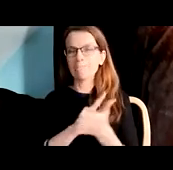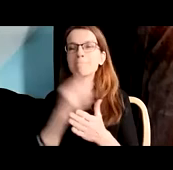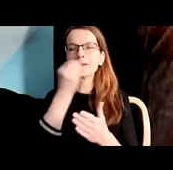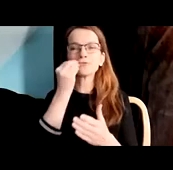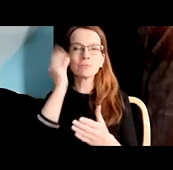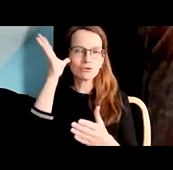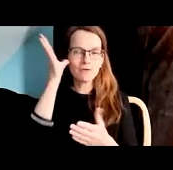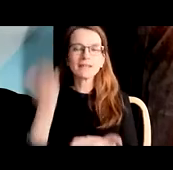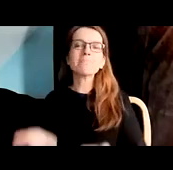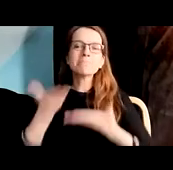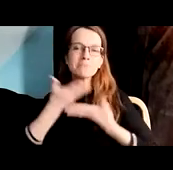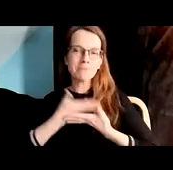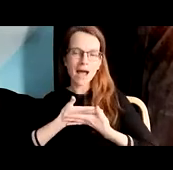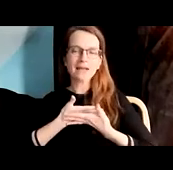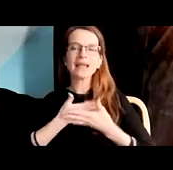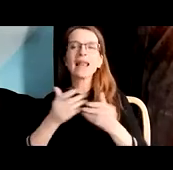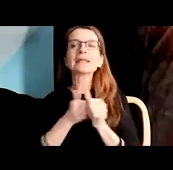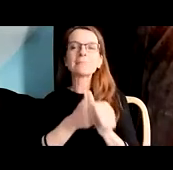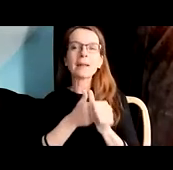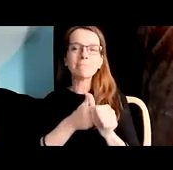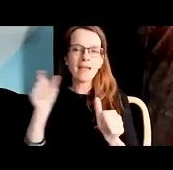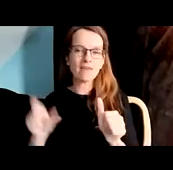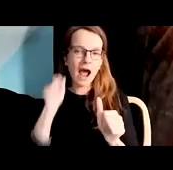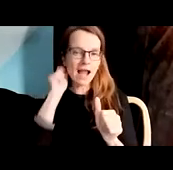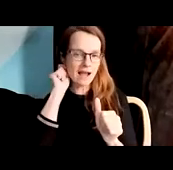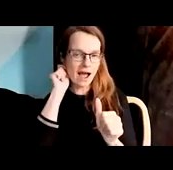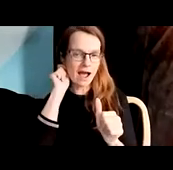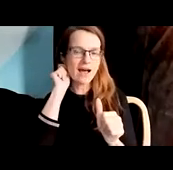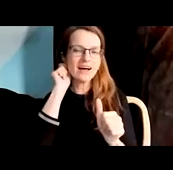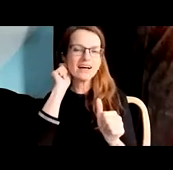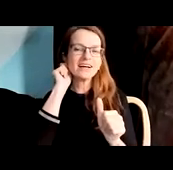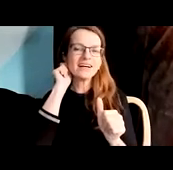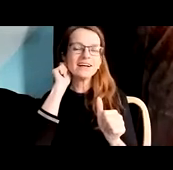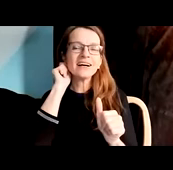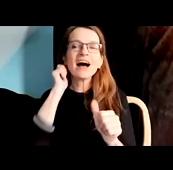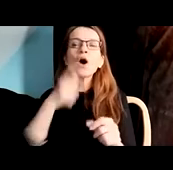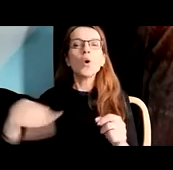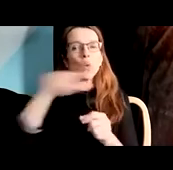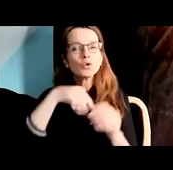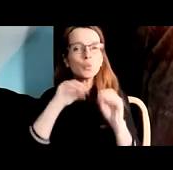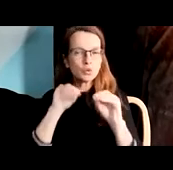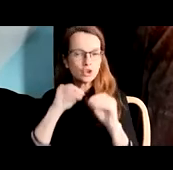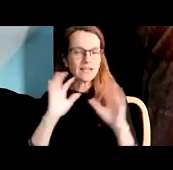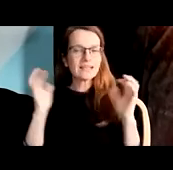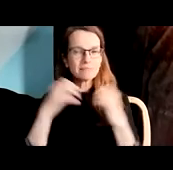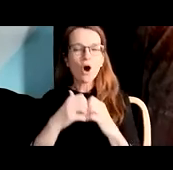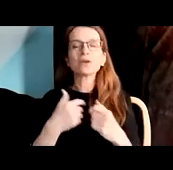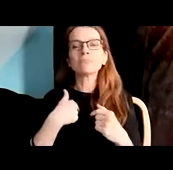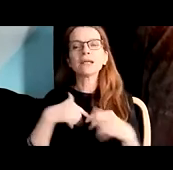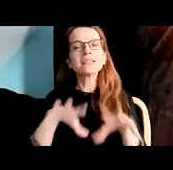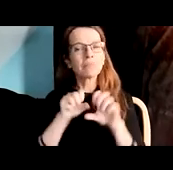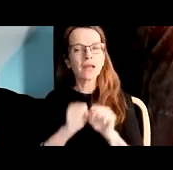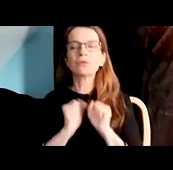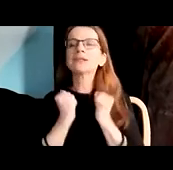je pripadala spremljevalka. Cel učiteljski zbor me je sprejel zelo v